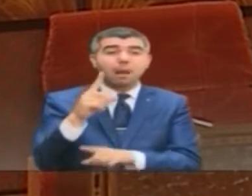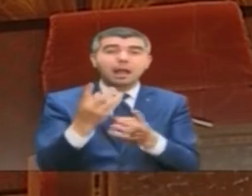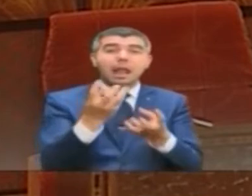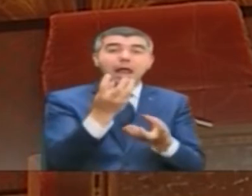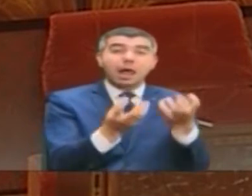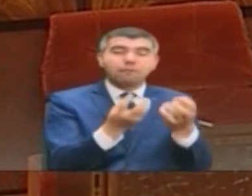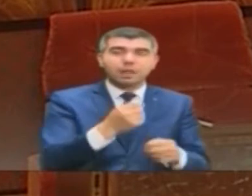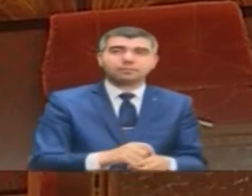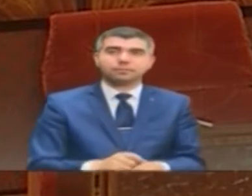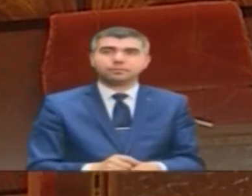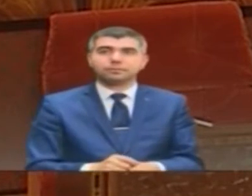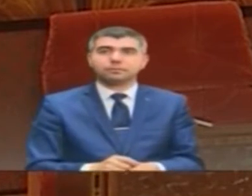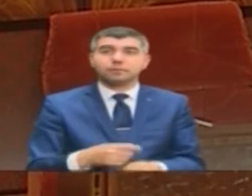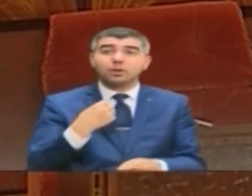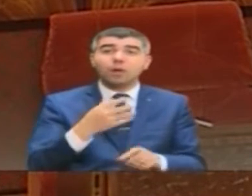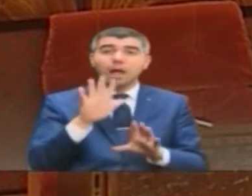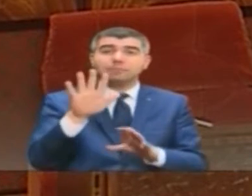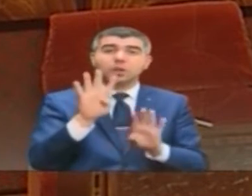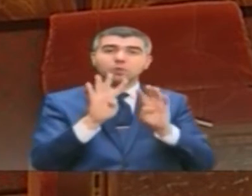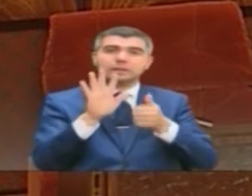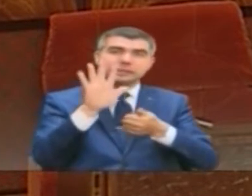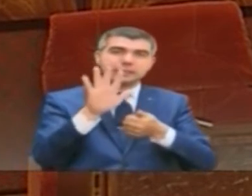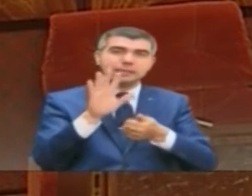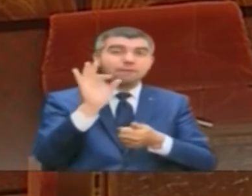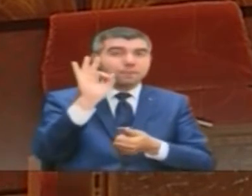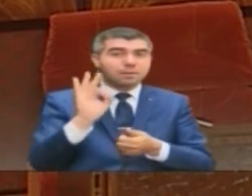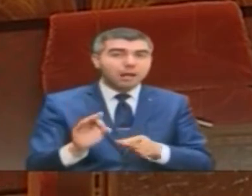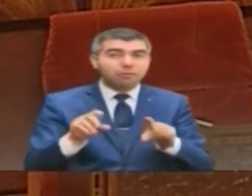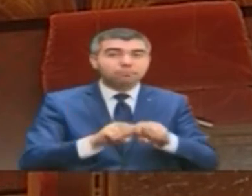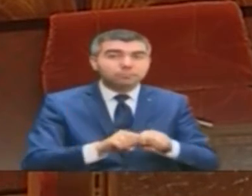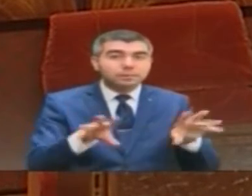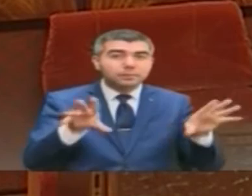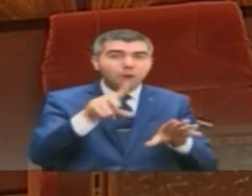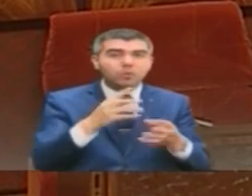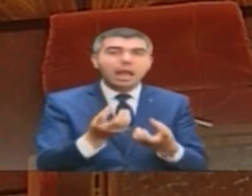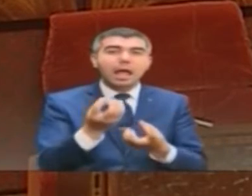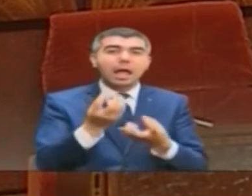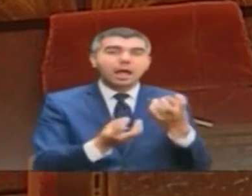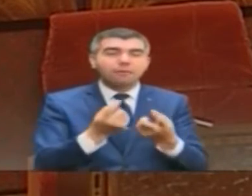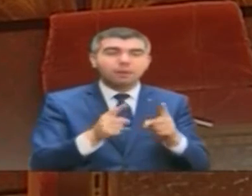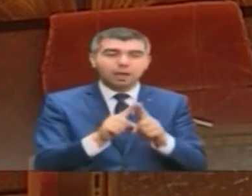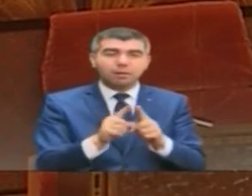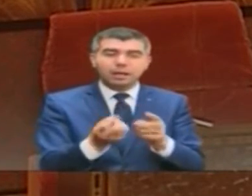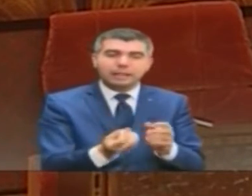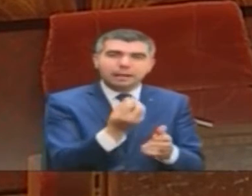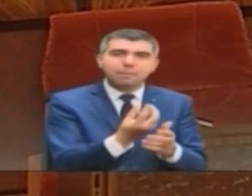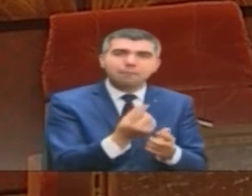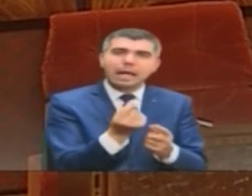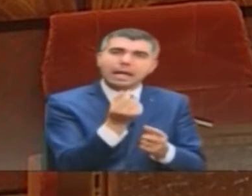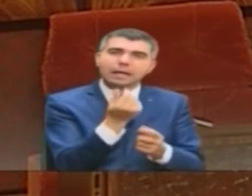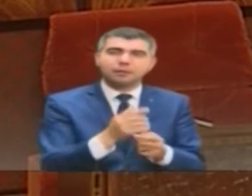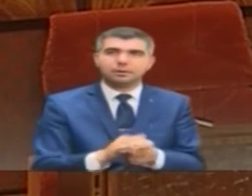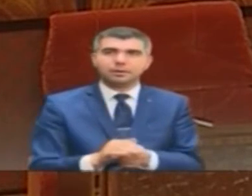حريق علما ان 65% من هذه المساحه التي ج تحتها النيران مكونه فقط من اعشاب ثنويه سيد